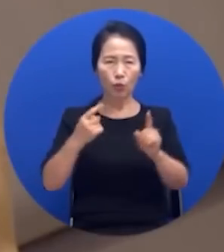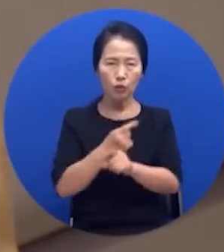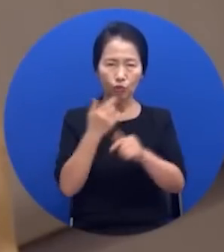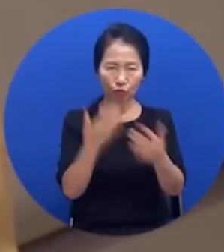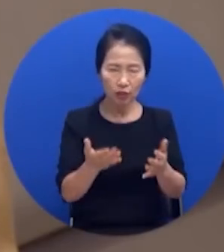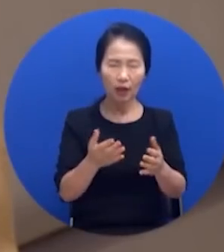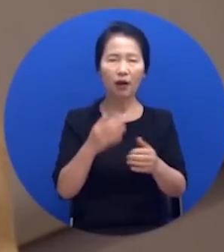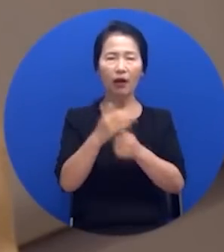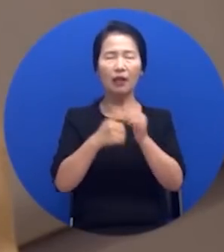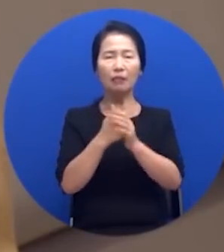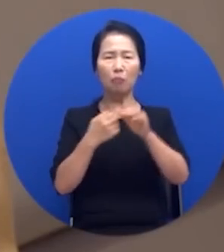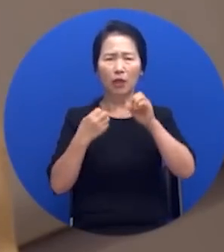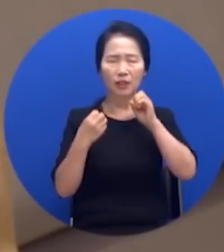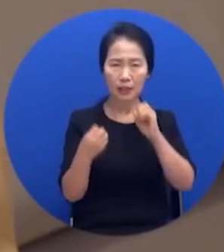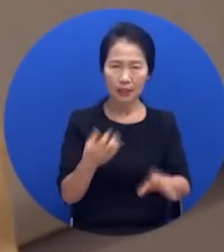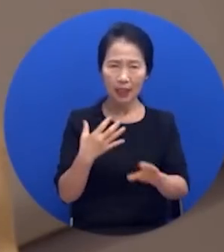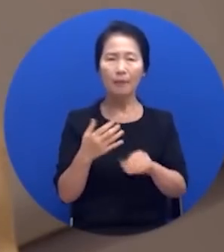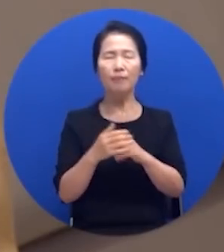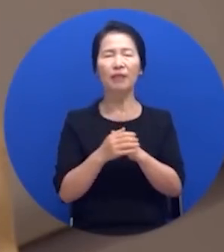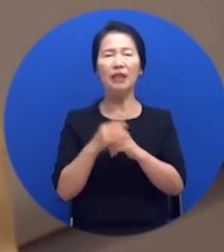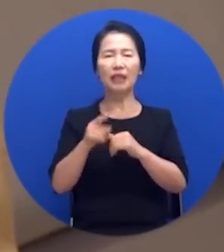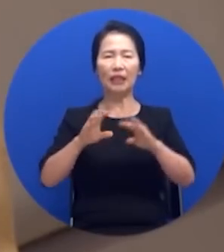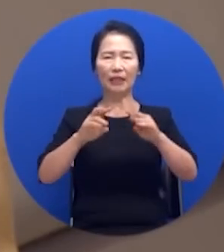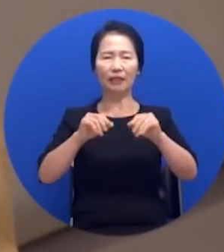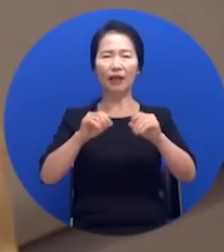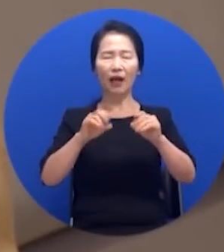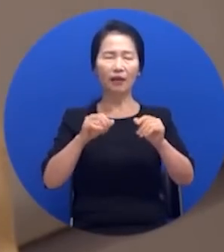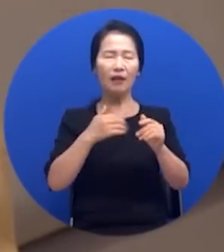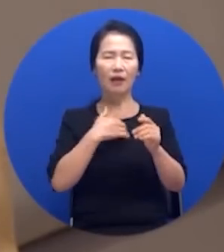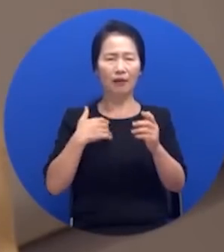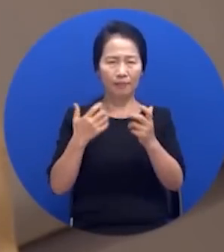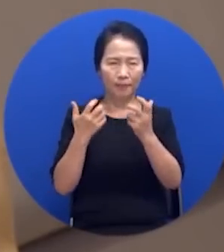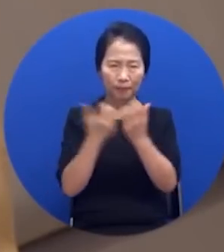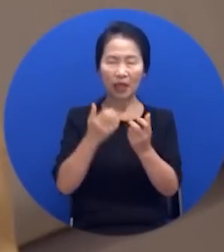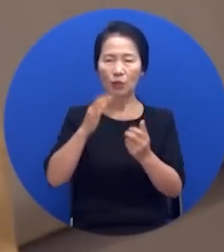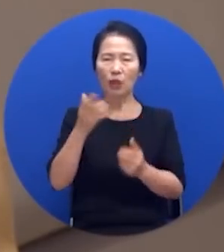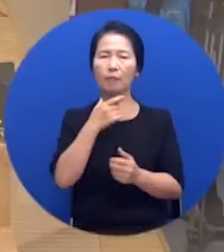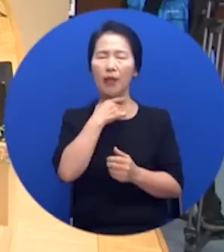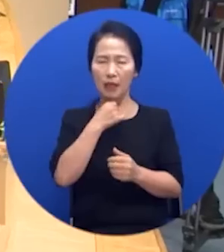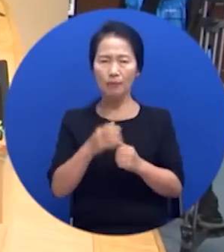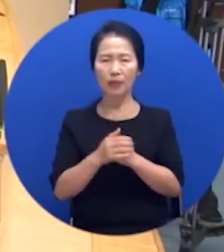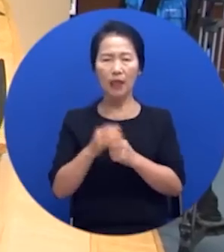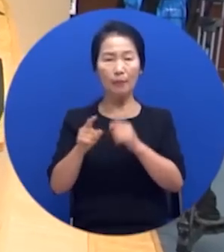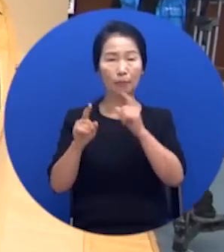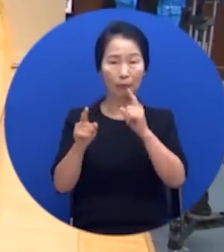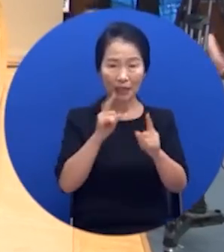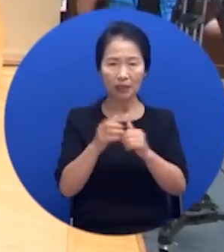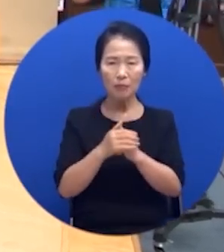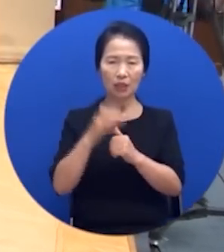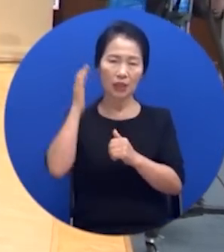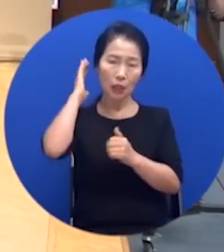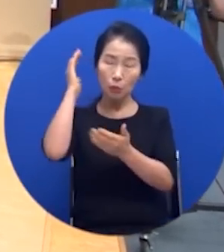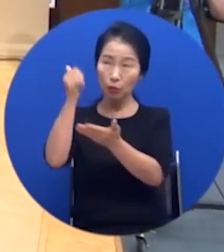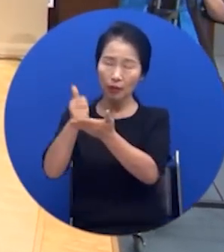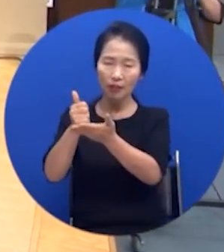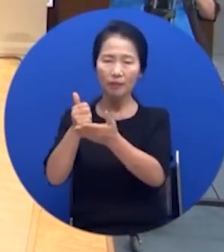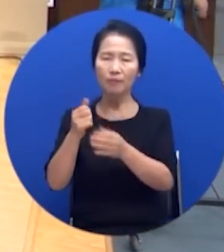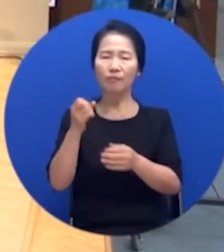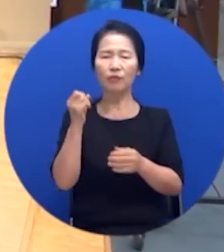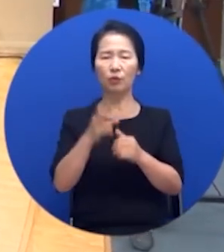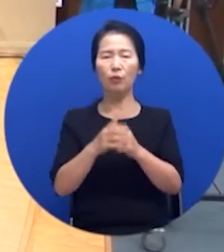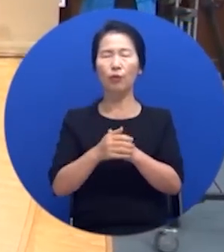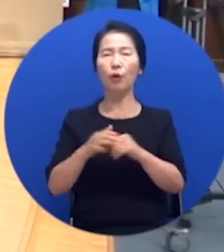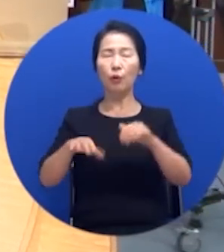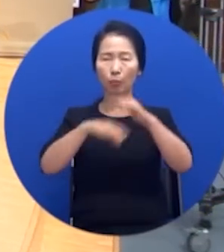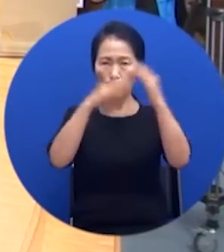이 하나님의 응답의 음성이 이 땅에 있었으면 좋겠습니다. 오늘 이 말씀이 우리 대통령님과